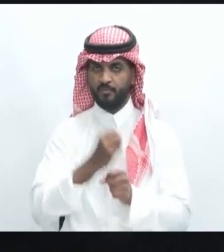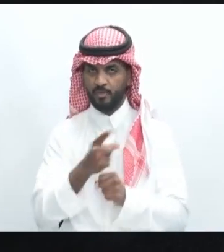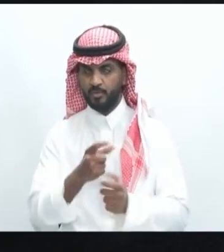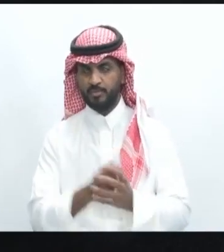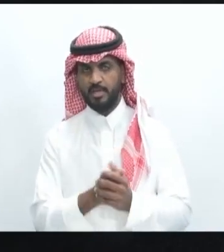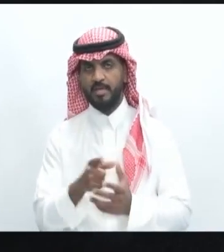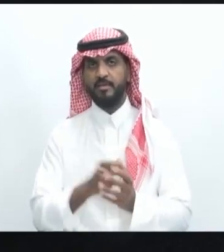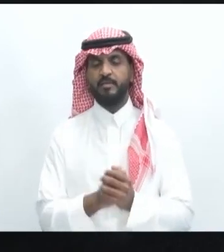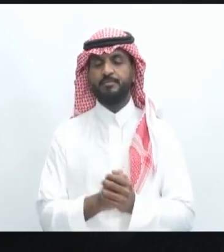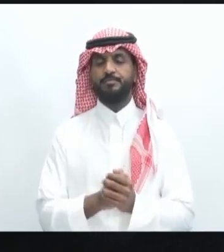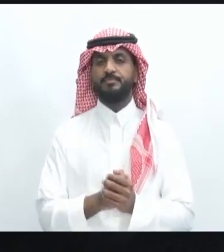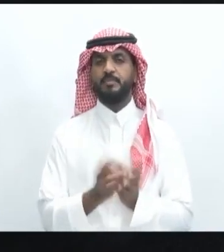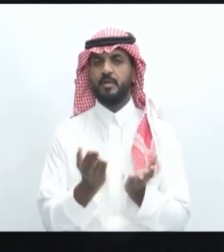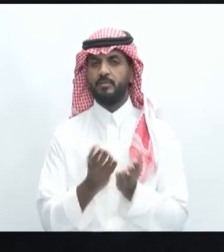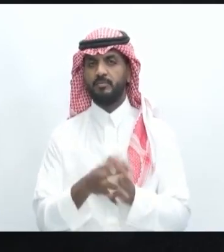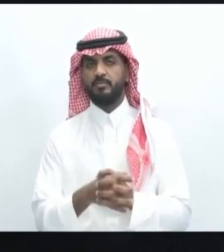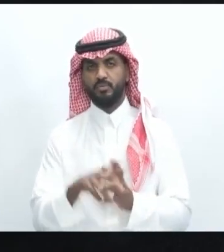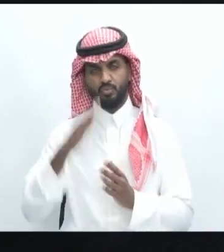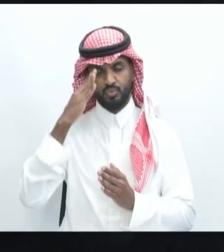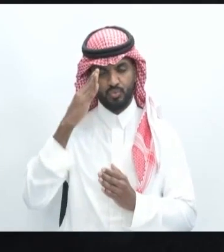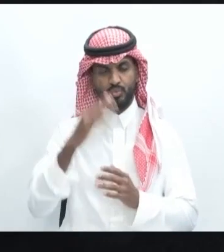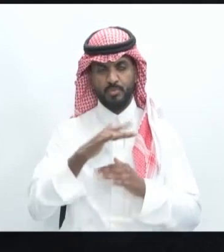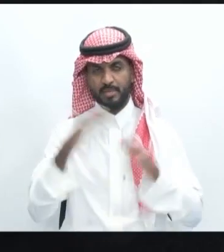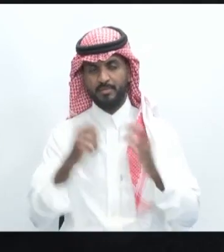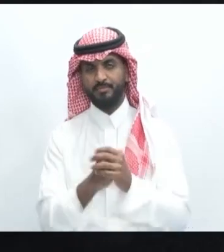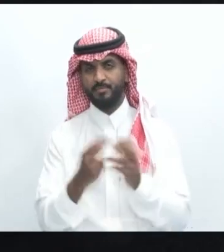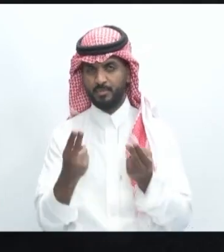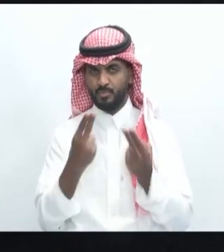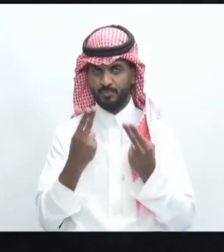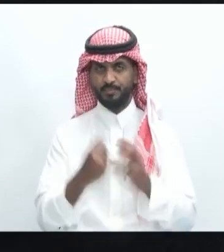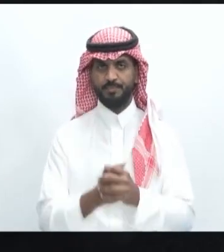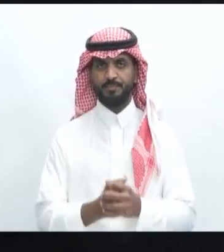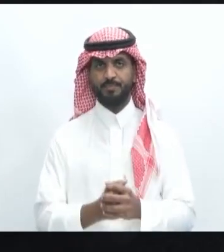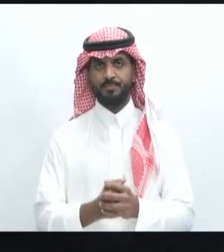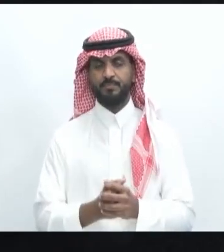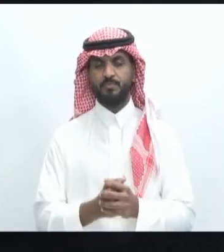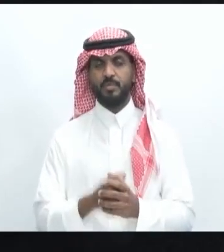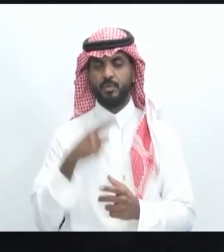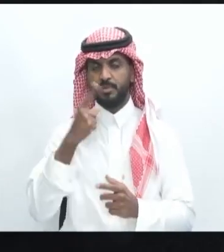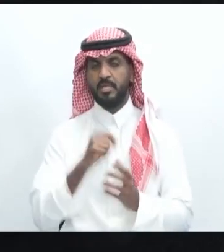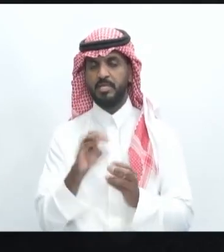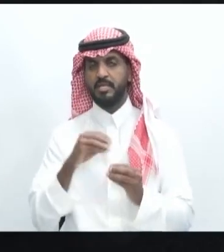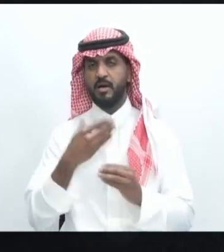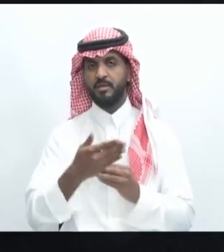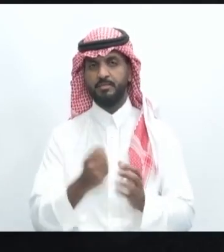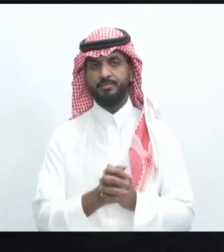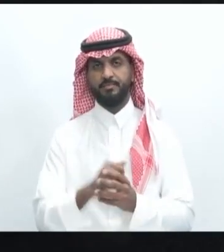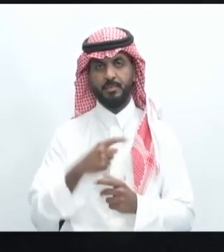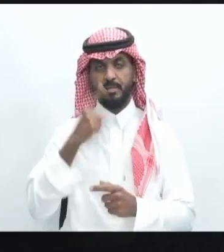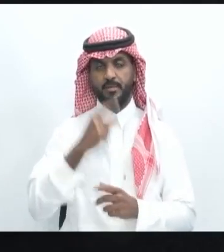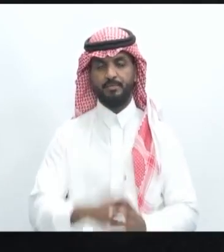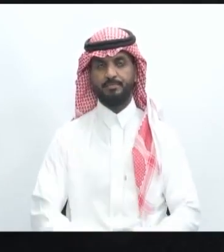وانتم عند هذه النقطه اشكركم جزيل الشكر على حسن انصاتك لي وال التقيكم في حصه مقبله باذن